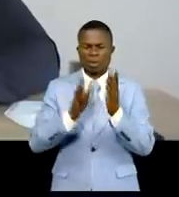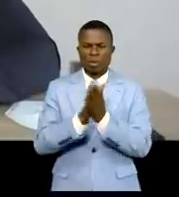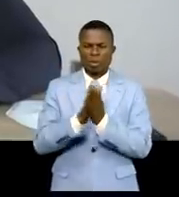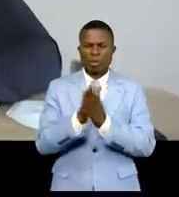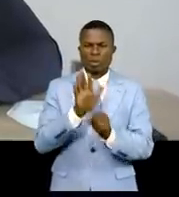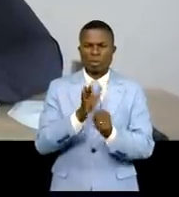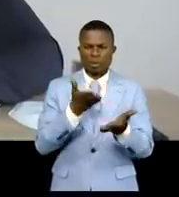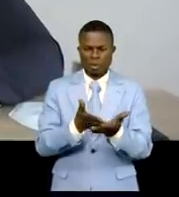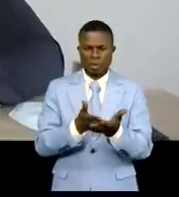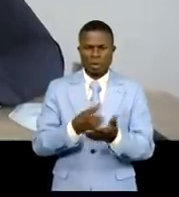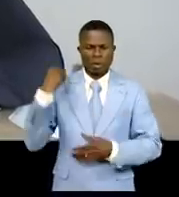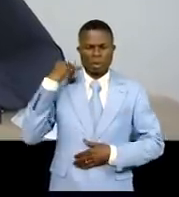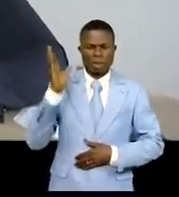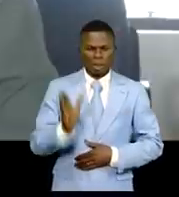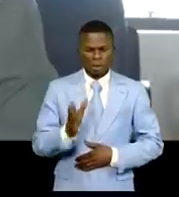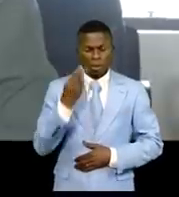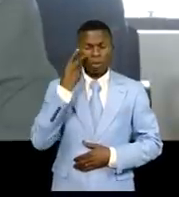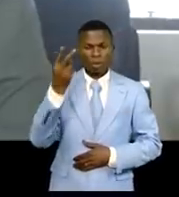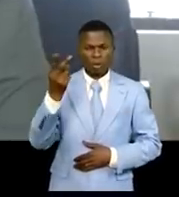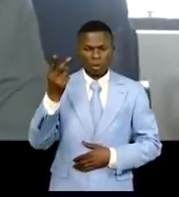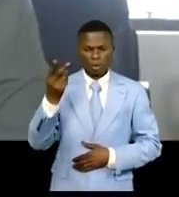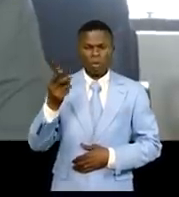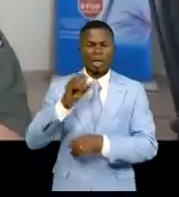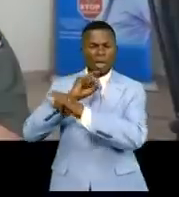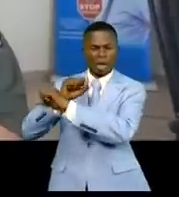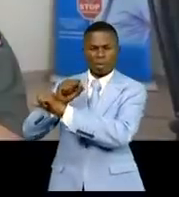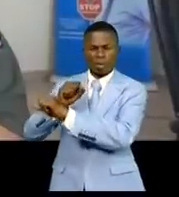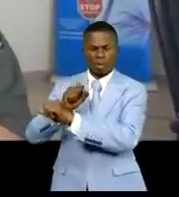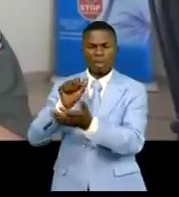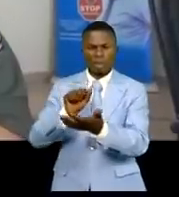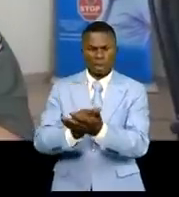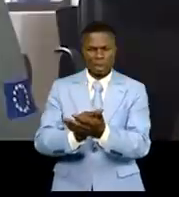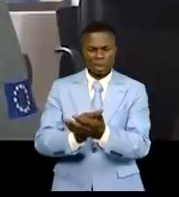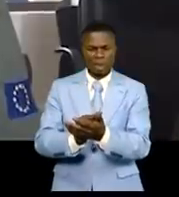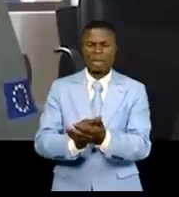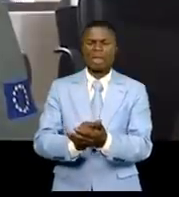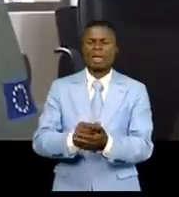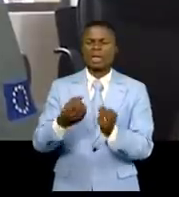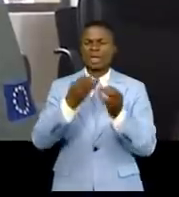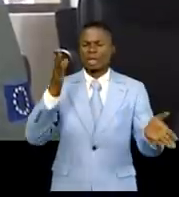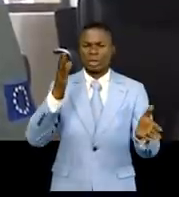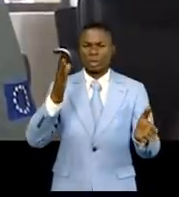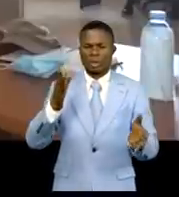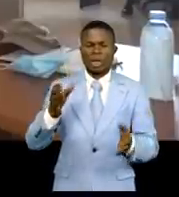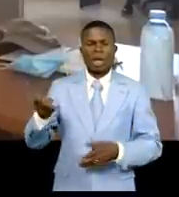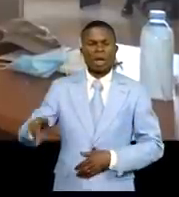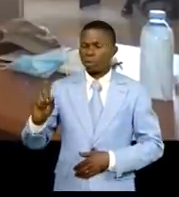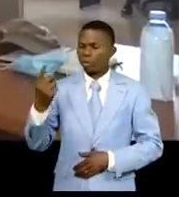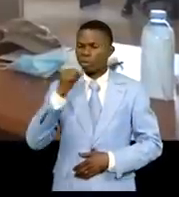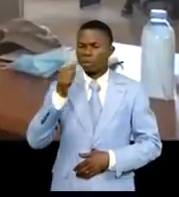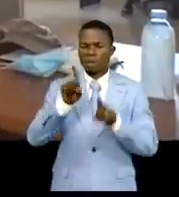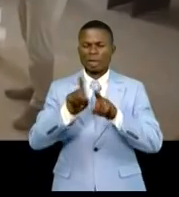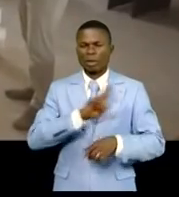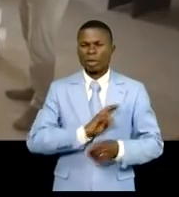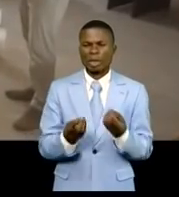Christophe Pessénénonga décline sa vision de cette zone protégée qui constitue l'un des patrimoines non seulement du Haut-Tuilé, de la RDC,